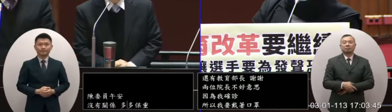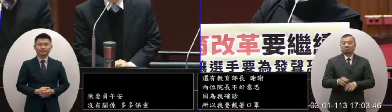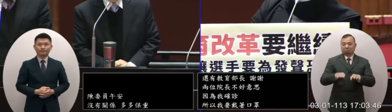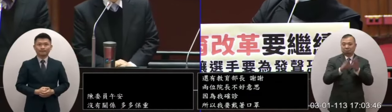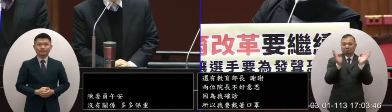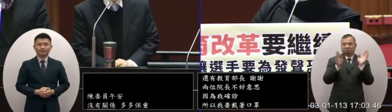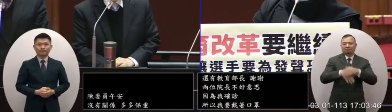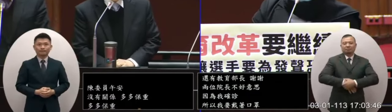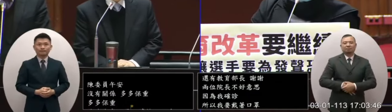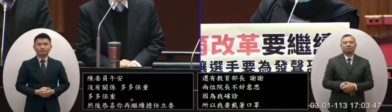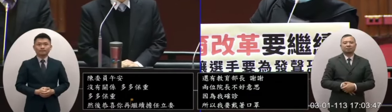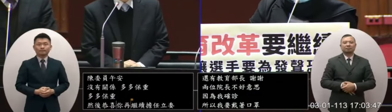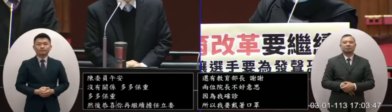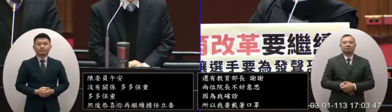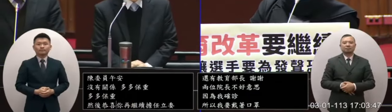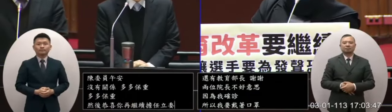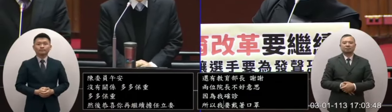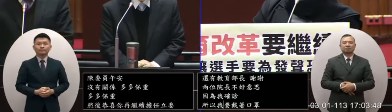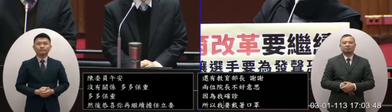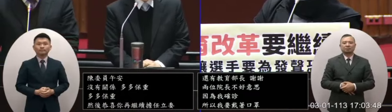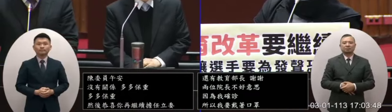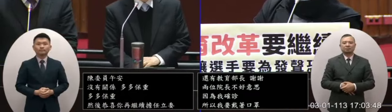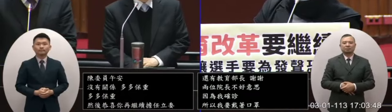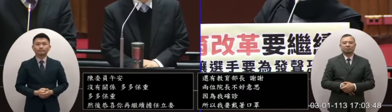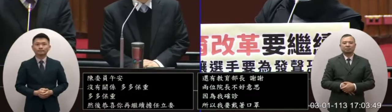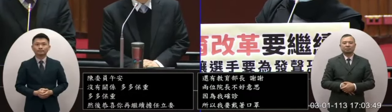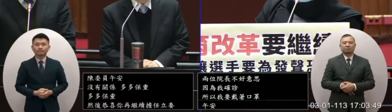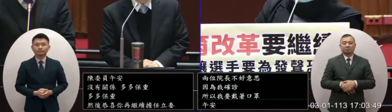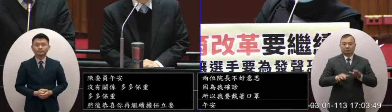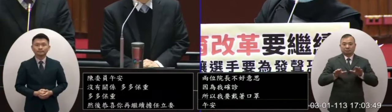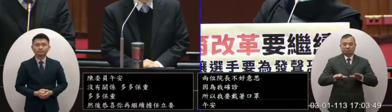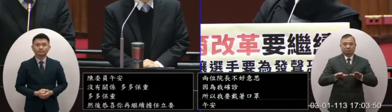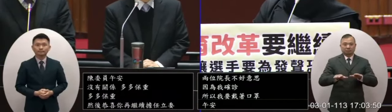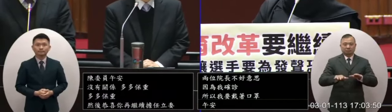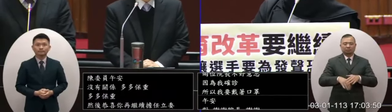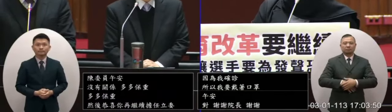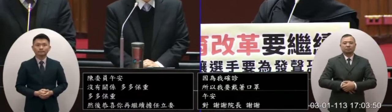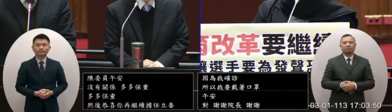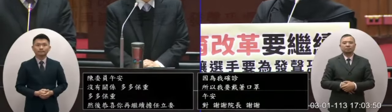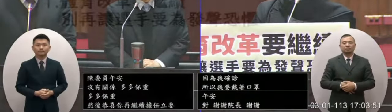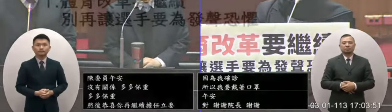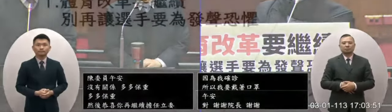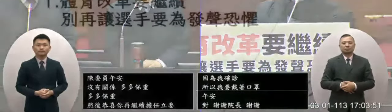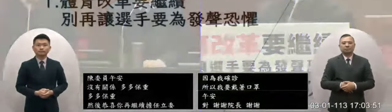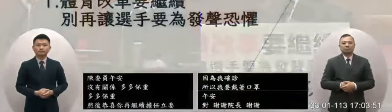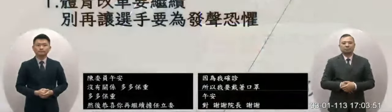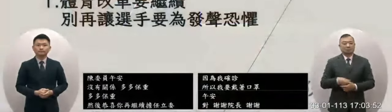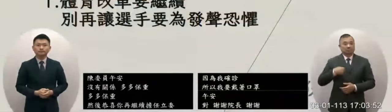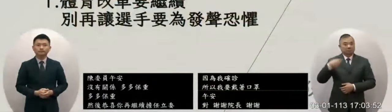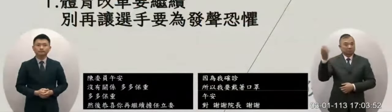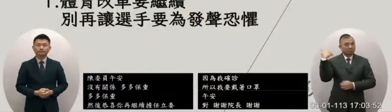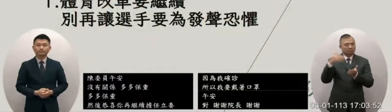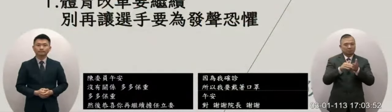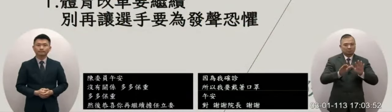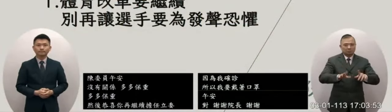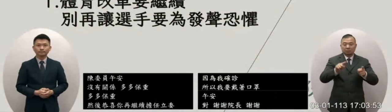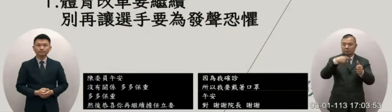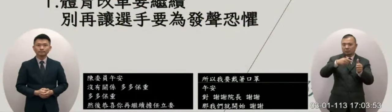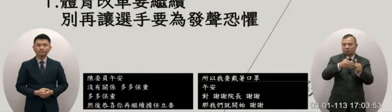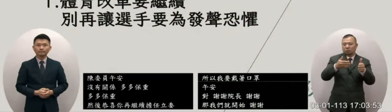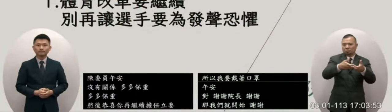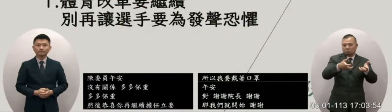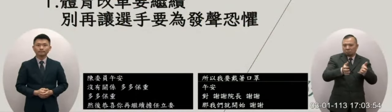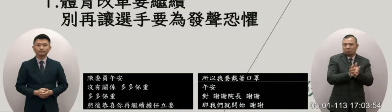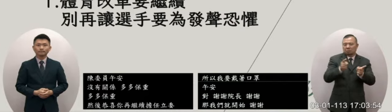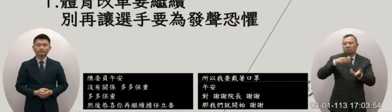开始了，谢谢。关于这个部分，我们今天呢？一直以来我们其实都跟教育部一直在讨论关于体育